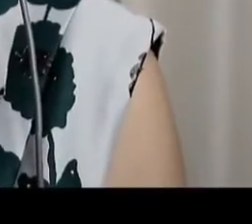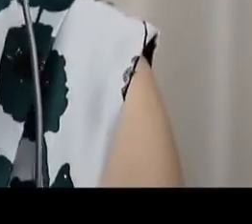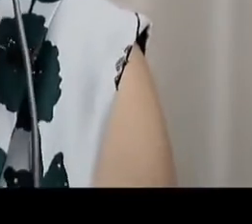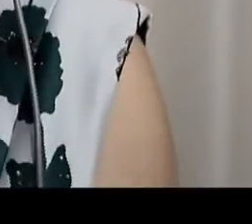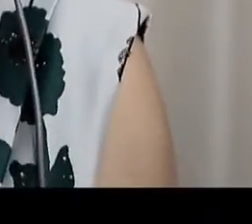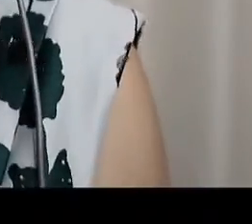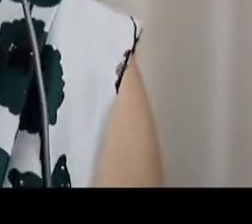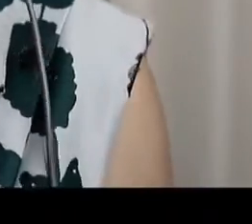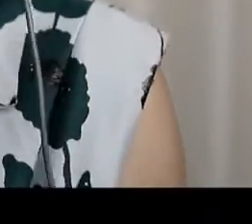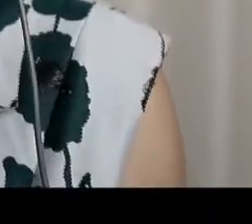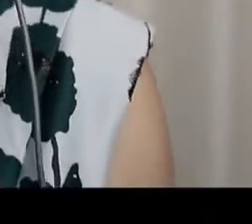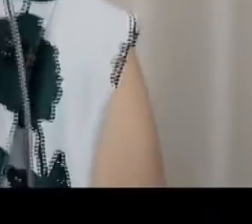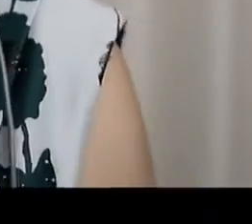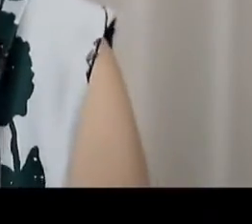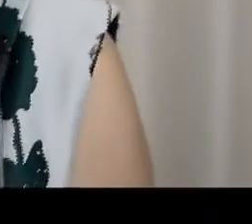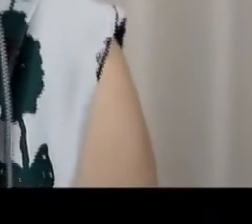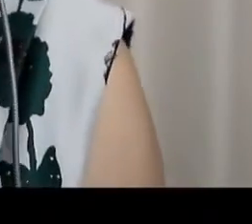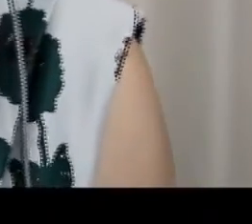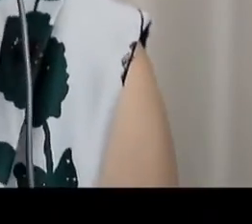harus